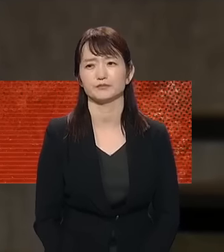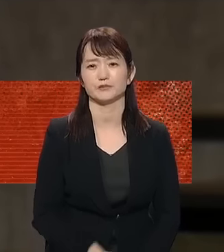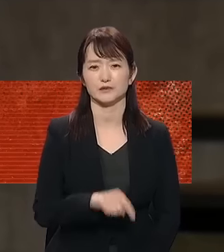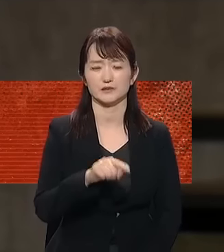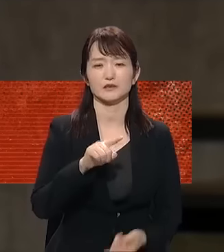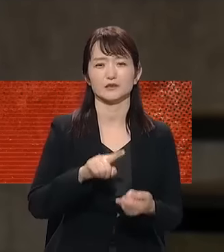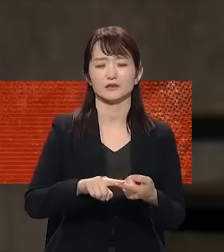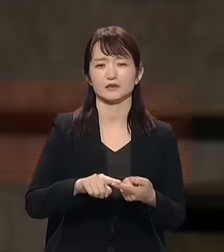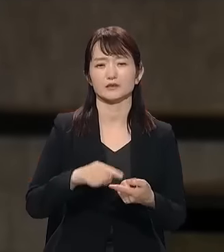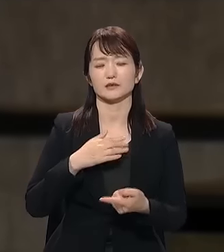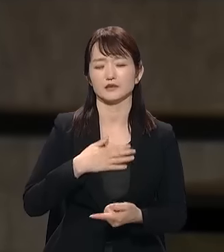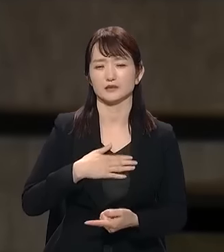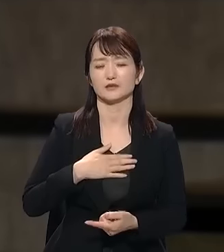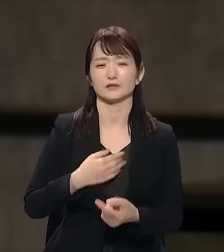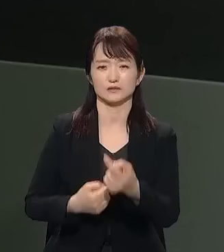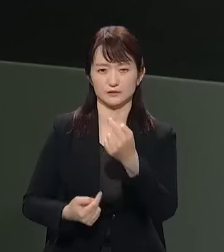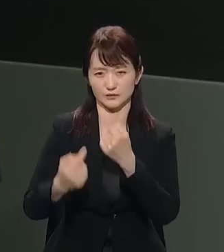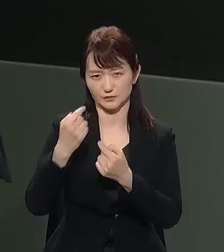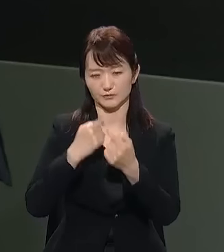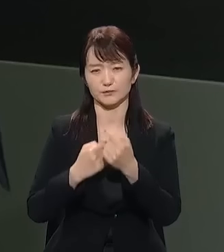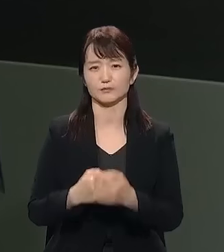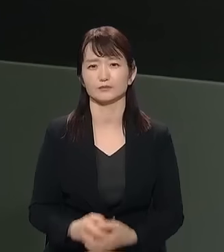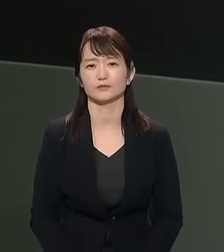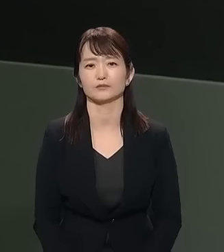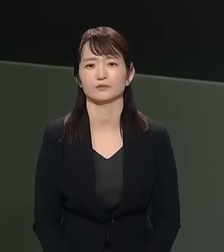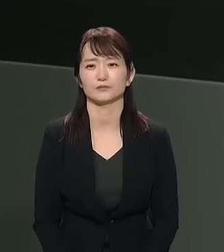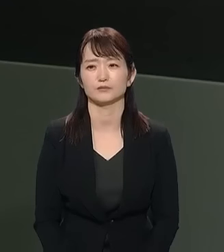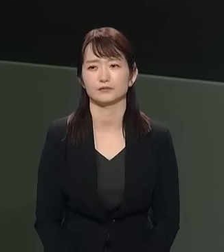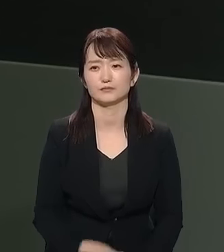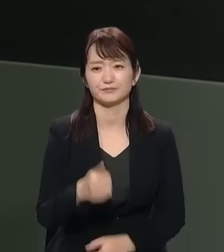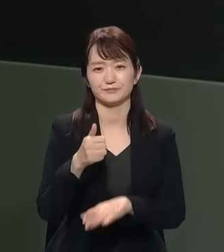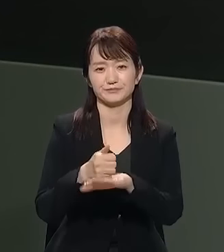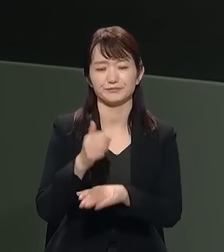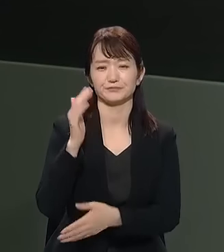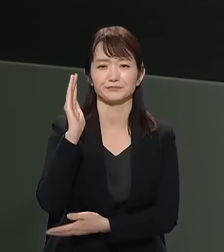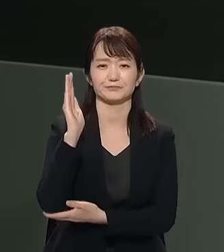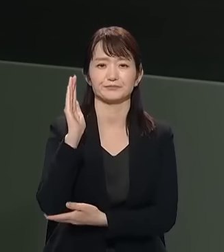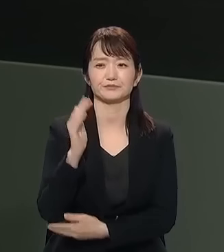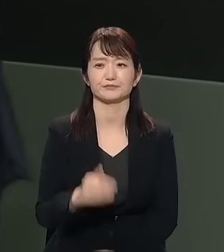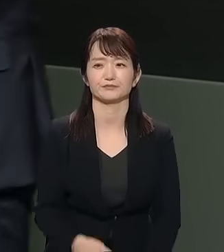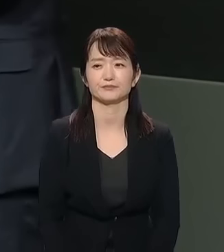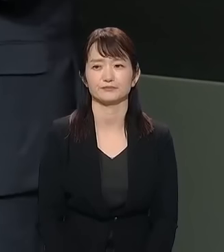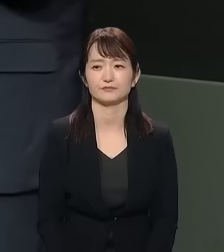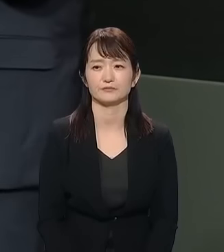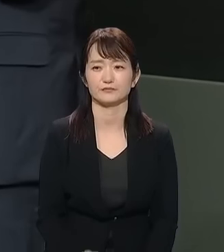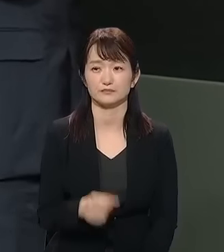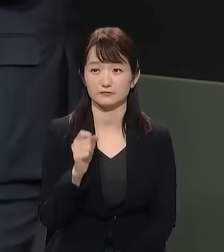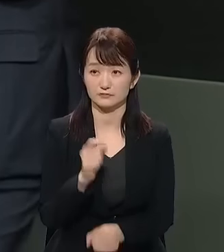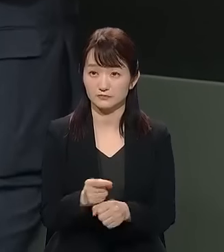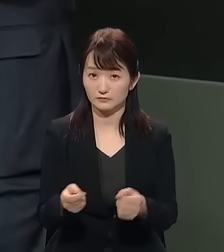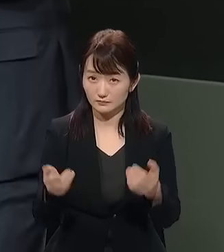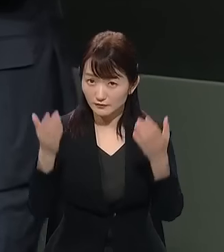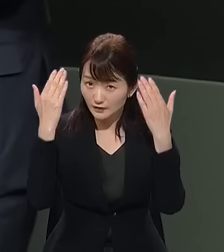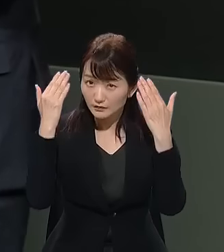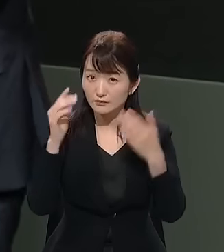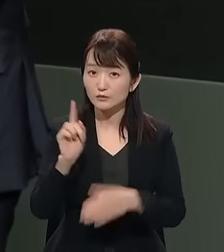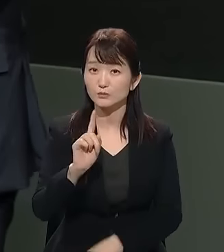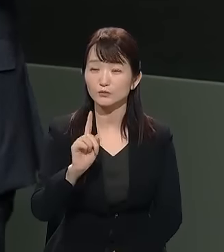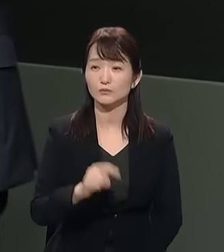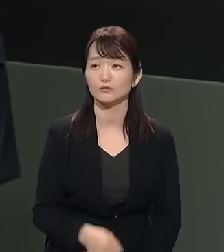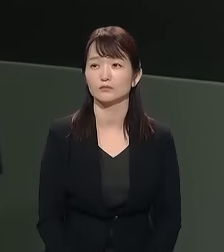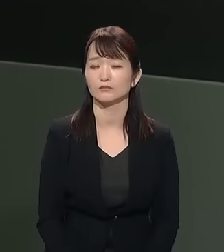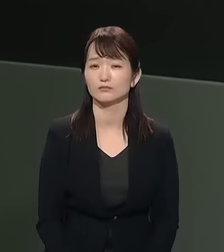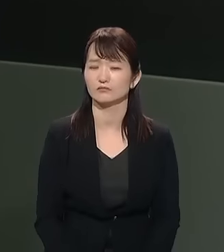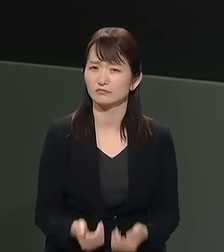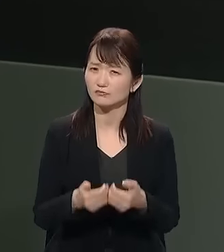알려줬다고 합니다 그렇군요 좋습니다 마지막 사연으로 가보죠 벌써 다 잊은 거니 아 무슨 막